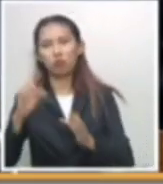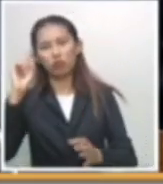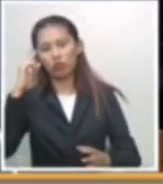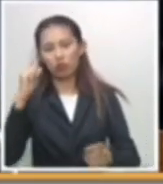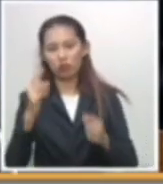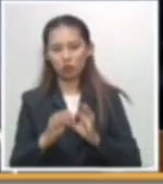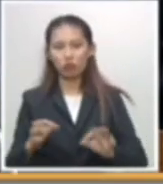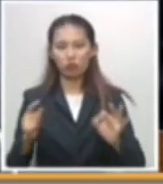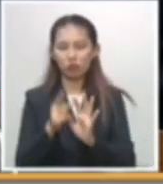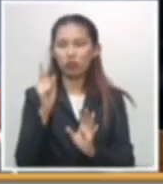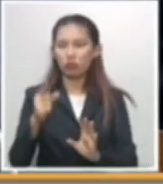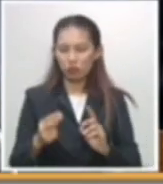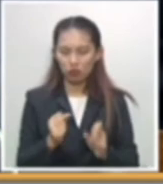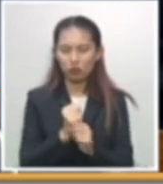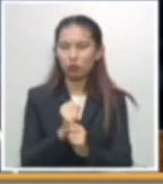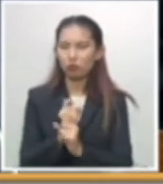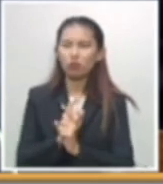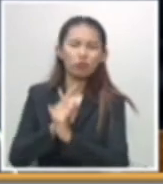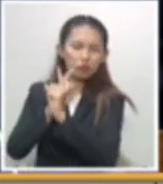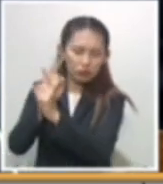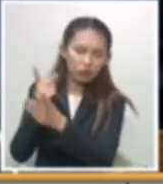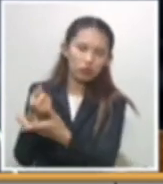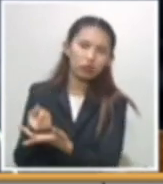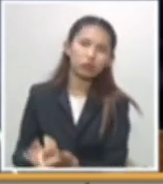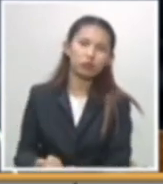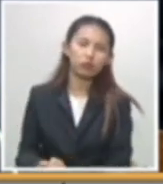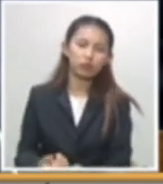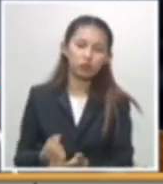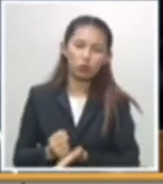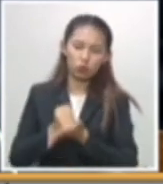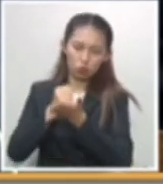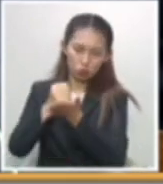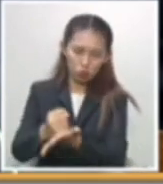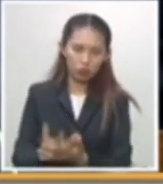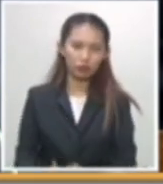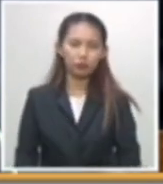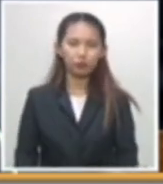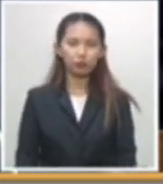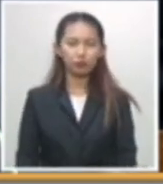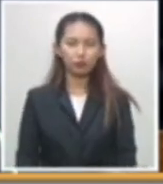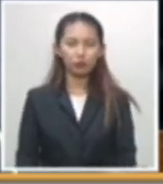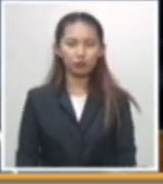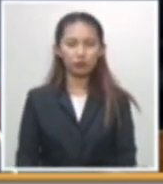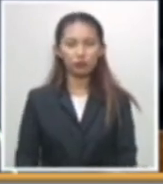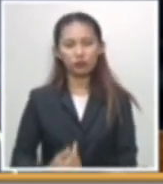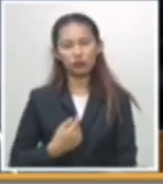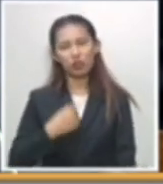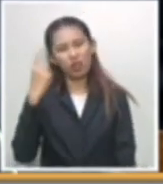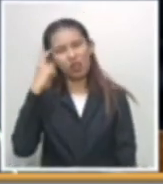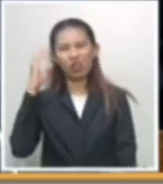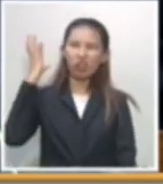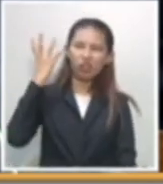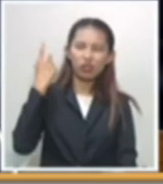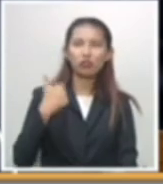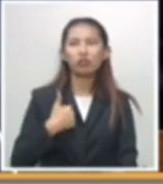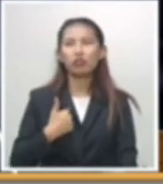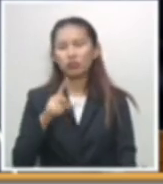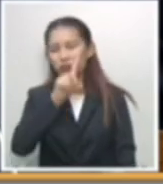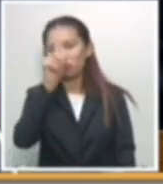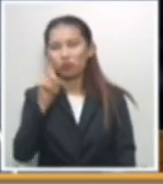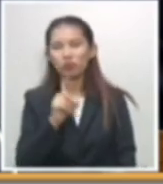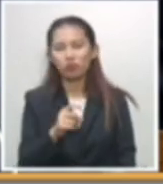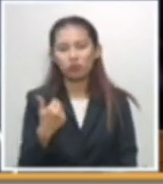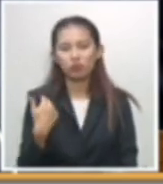ไปดําเนินการต้องช่วยเขานะครับเห็นรายการอย่างนี้แล้วผมก็สงสัยว่าถ้า